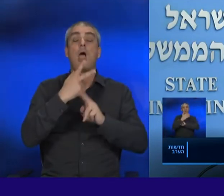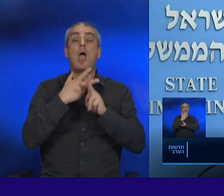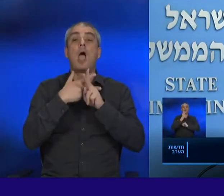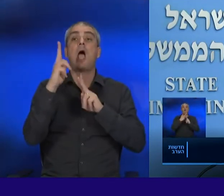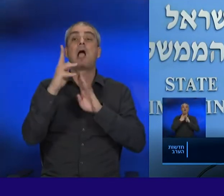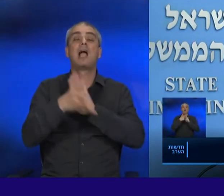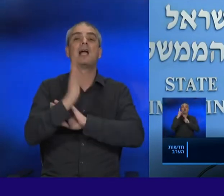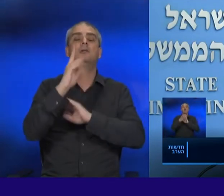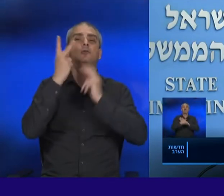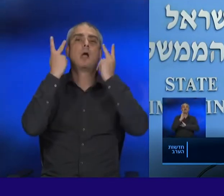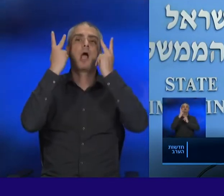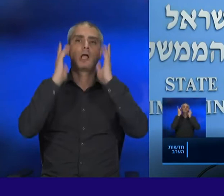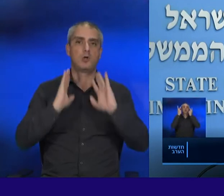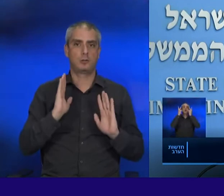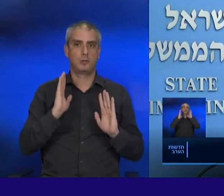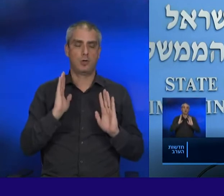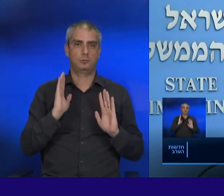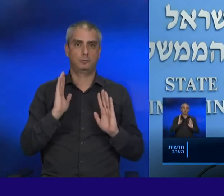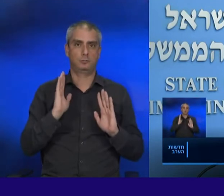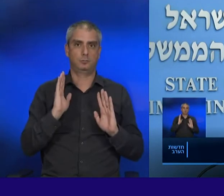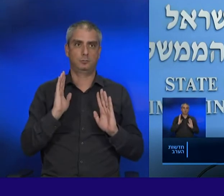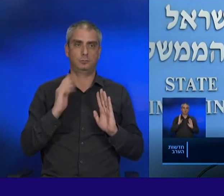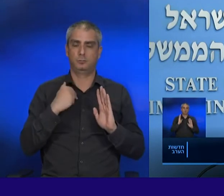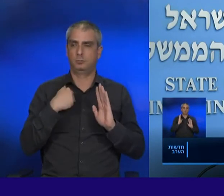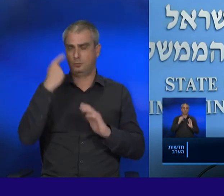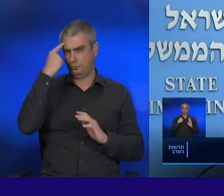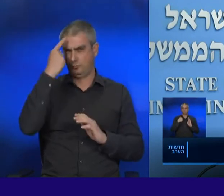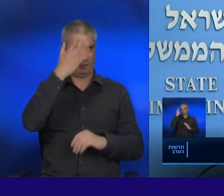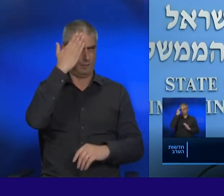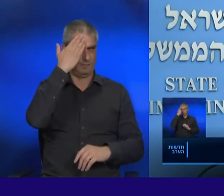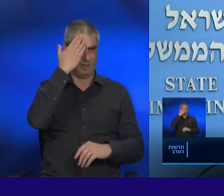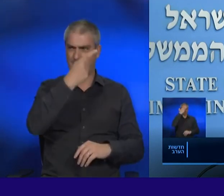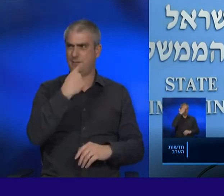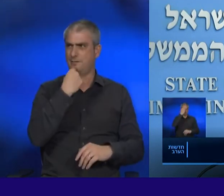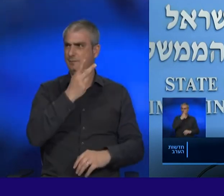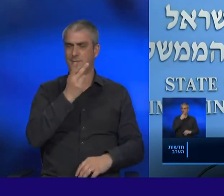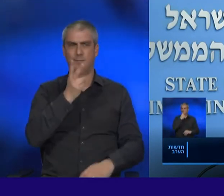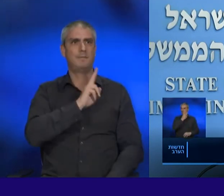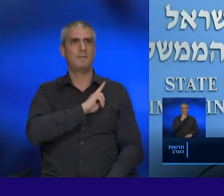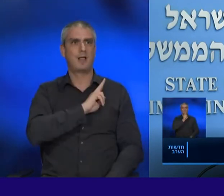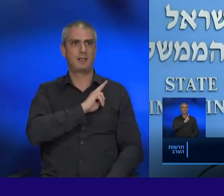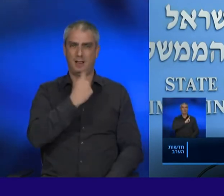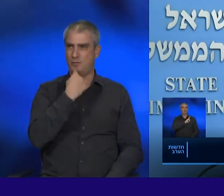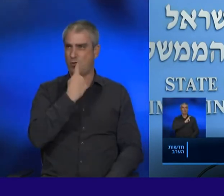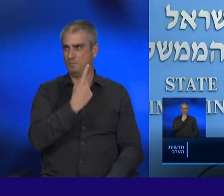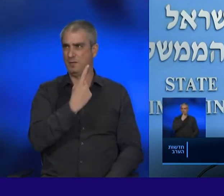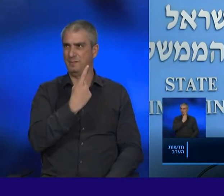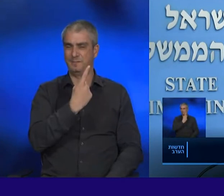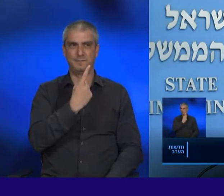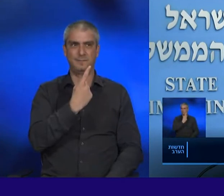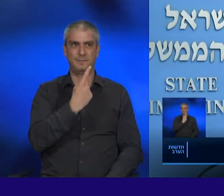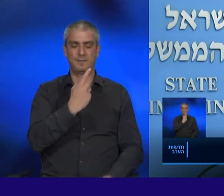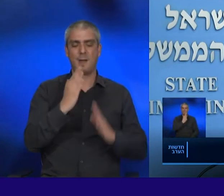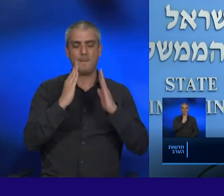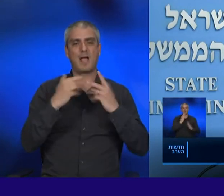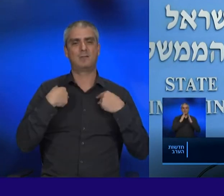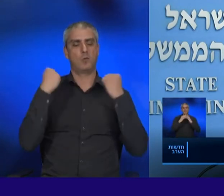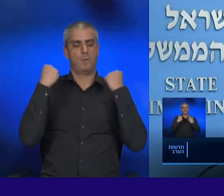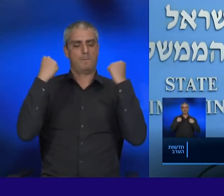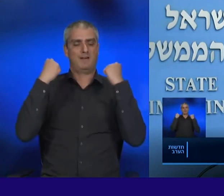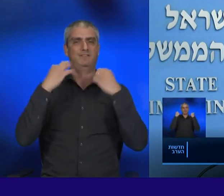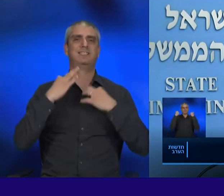ליציאות החיוניות. אני מניח שאתם מכירים את האמרה האנגלית ביתי ומבצרי.